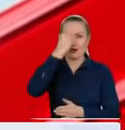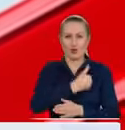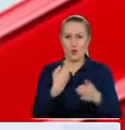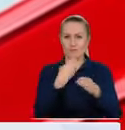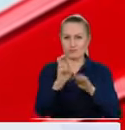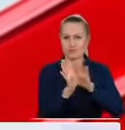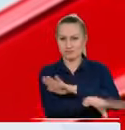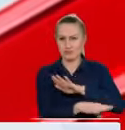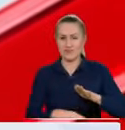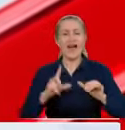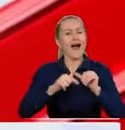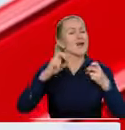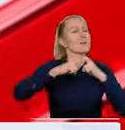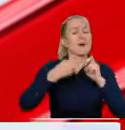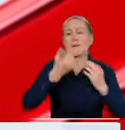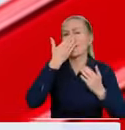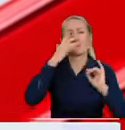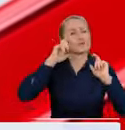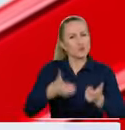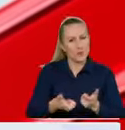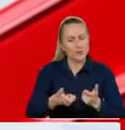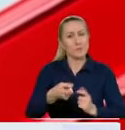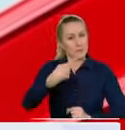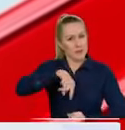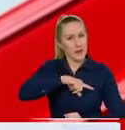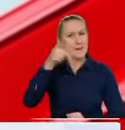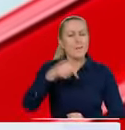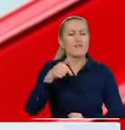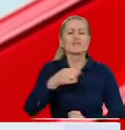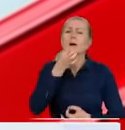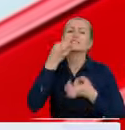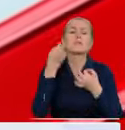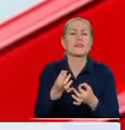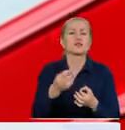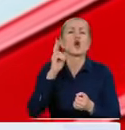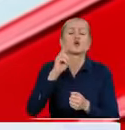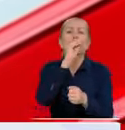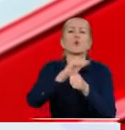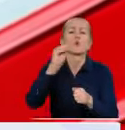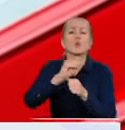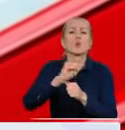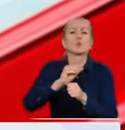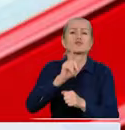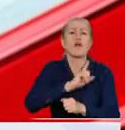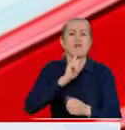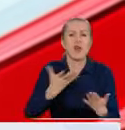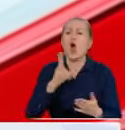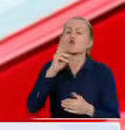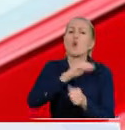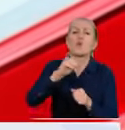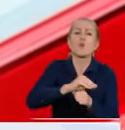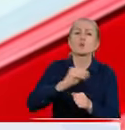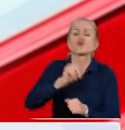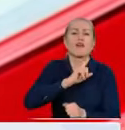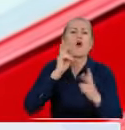że problem polega na tym, że powinniśmy zadać sobie pytanie, kto jest katechetą i kto chrześcijaństwo wykłada naszym dzieciom, kto